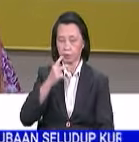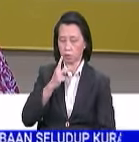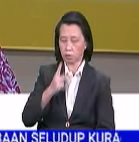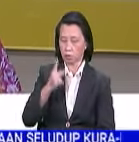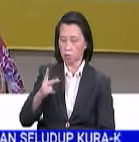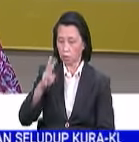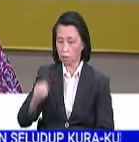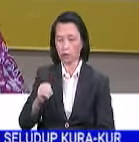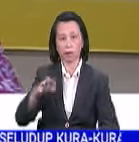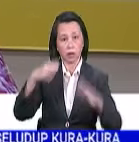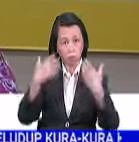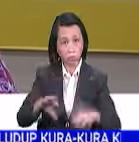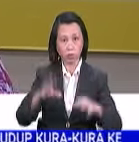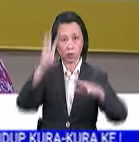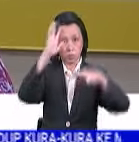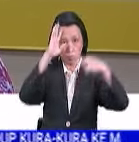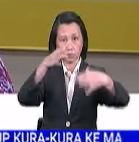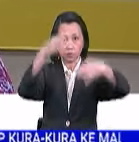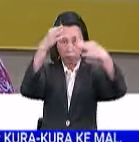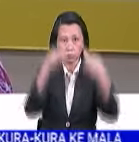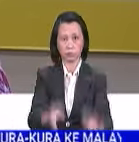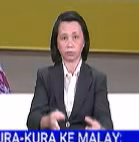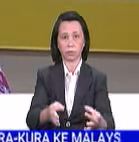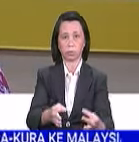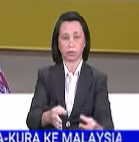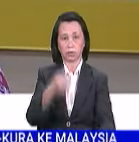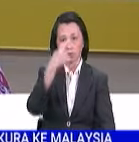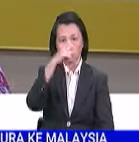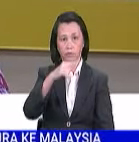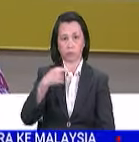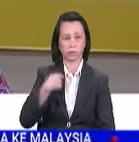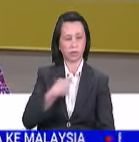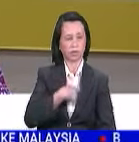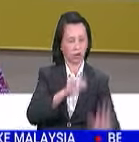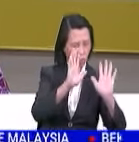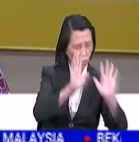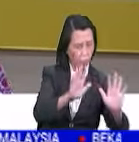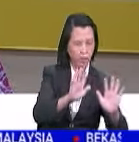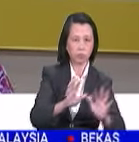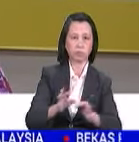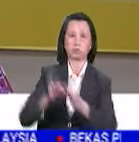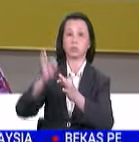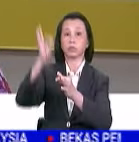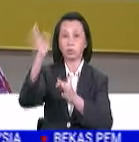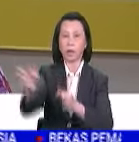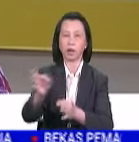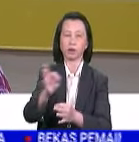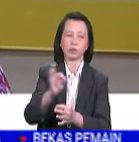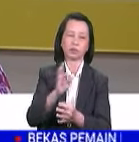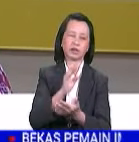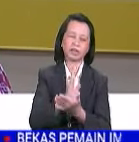Malaysia telah membuat keputusan untuk kita tangguhkan sementara sahaja